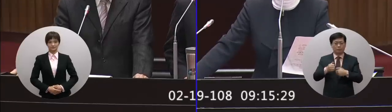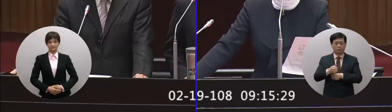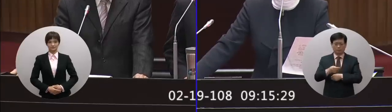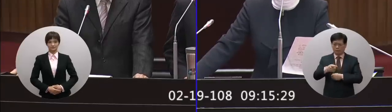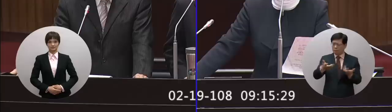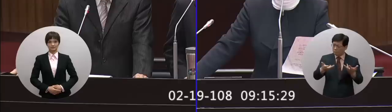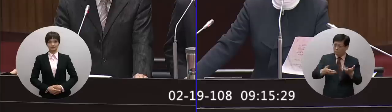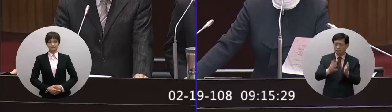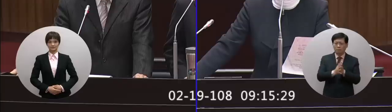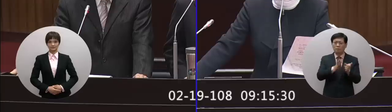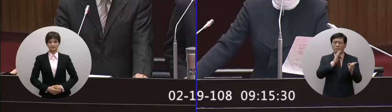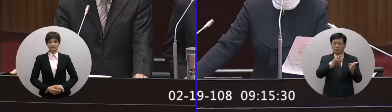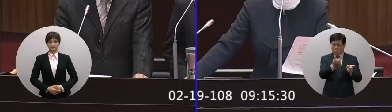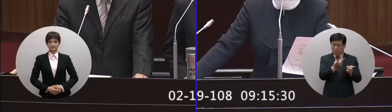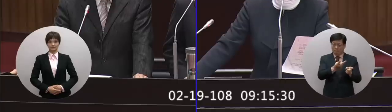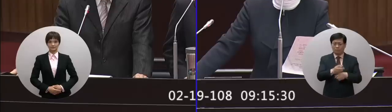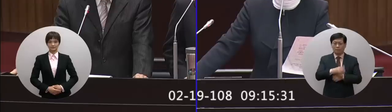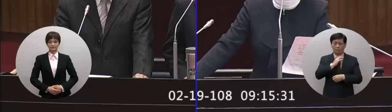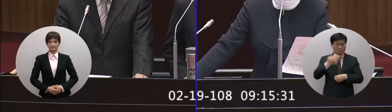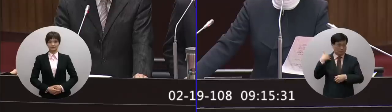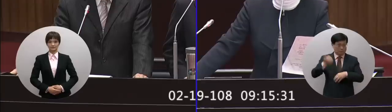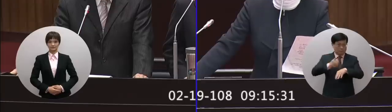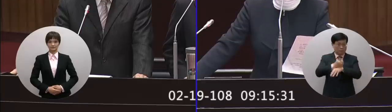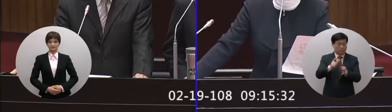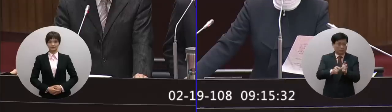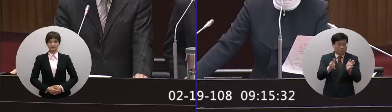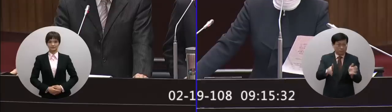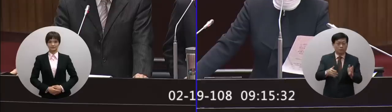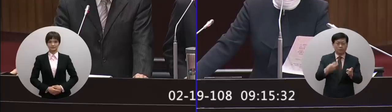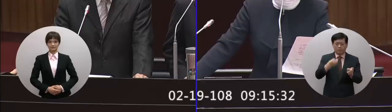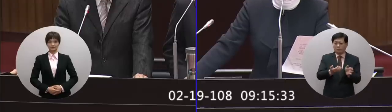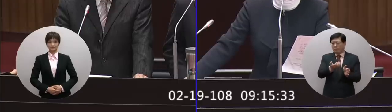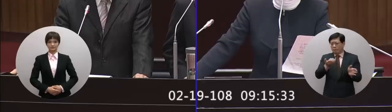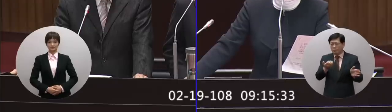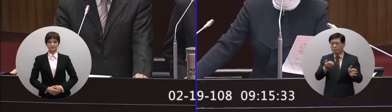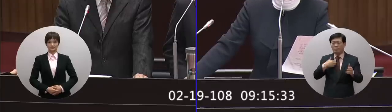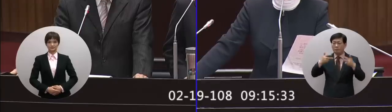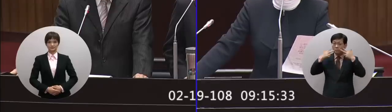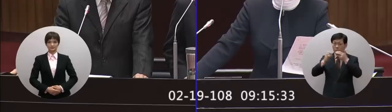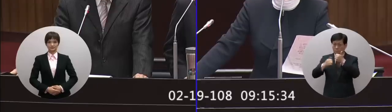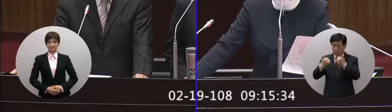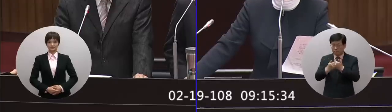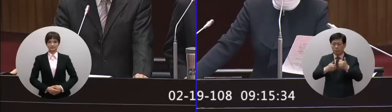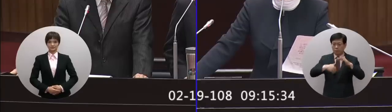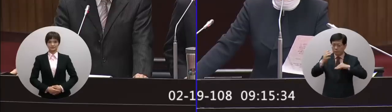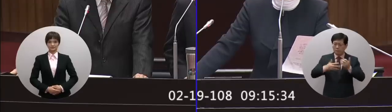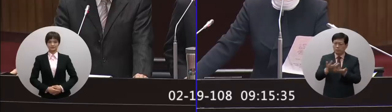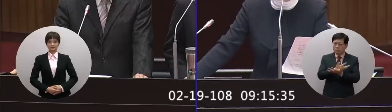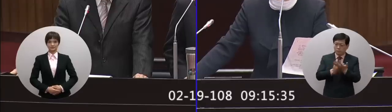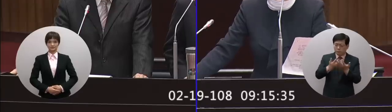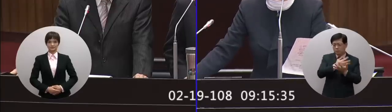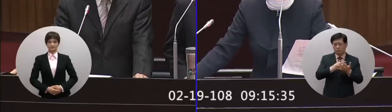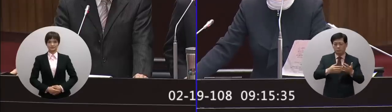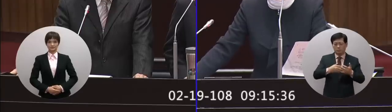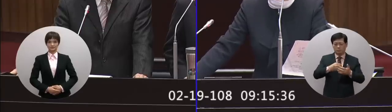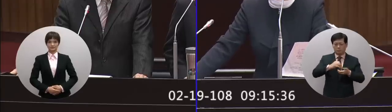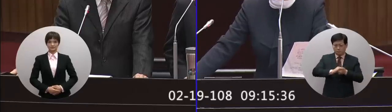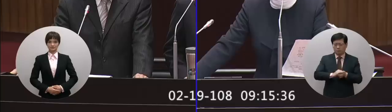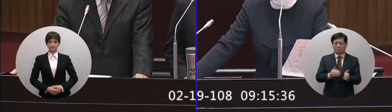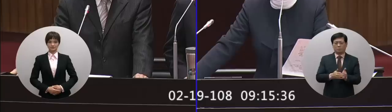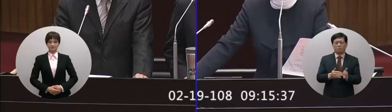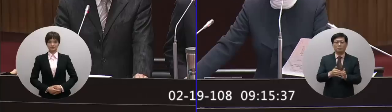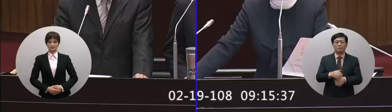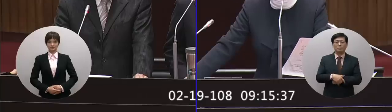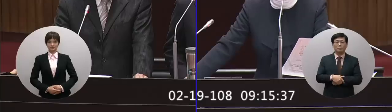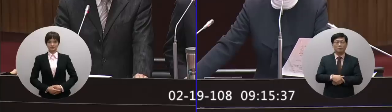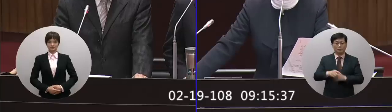些事情都是在你们两位任内以及前面的原民会的主委我们一起努力之下我们来做下来的。